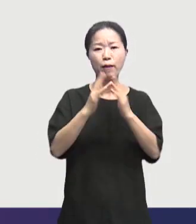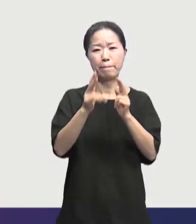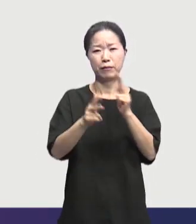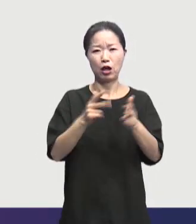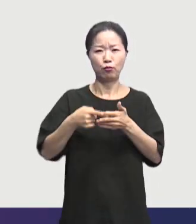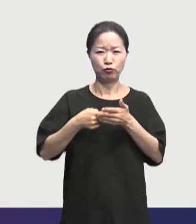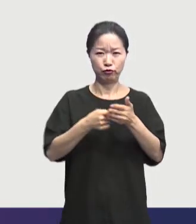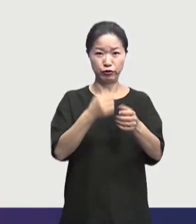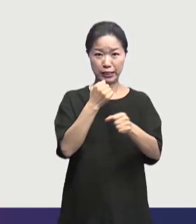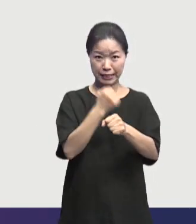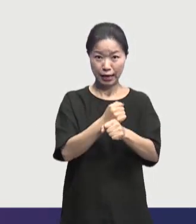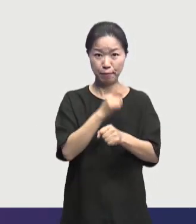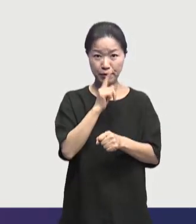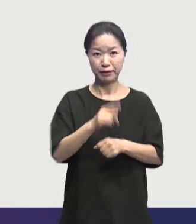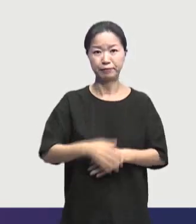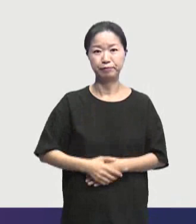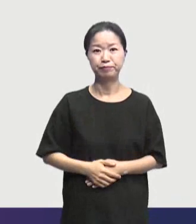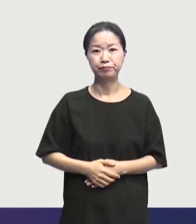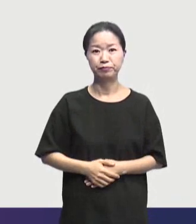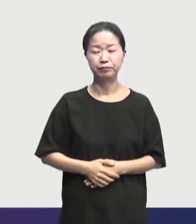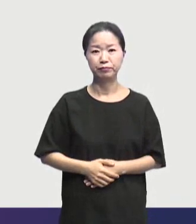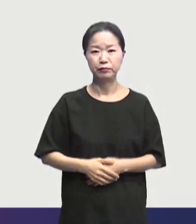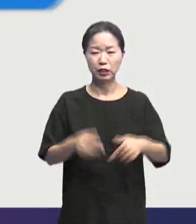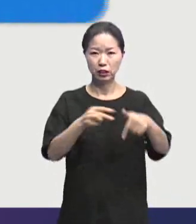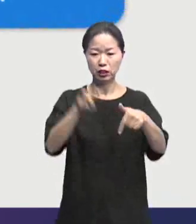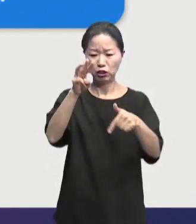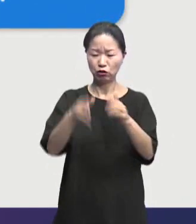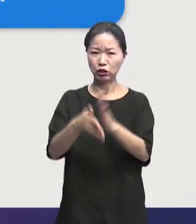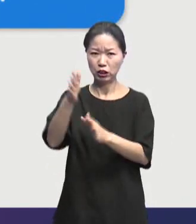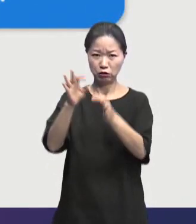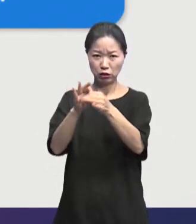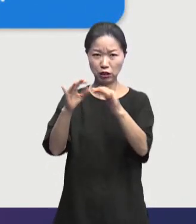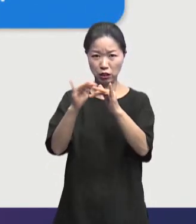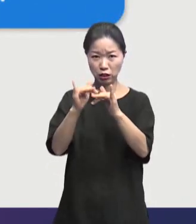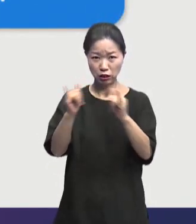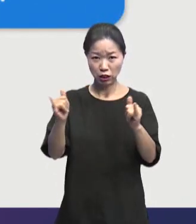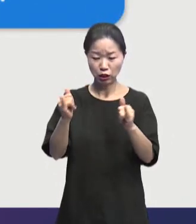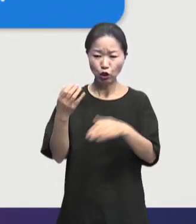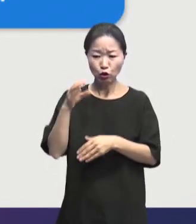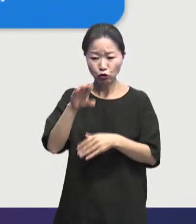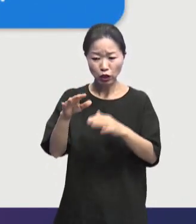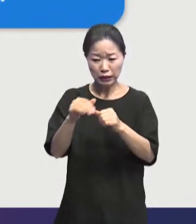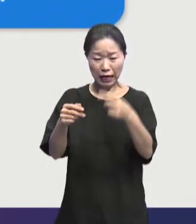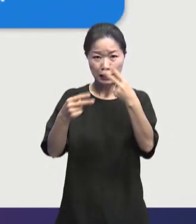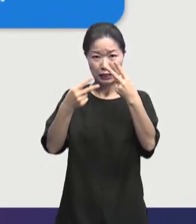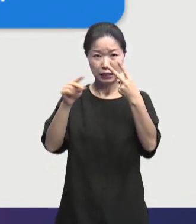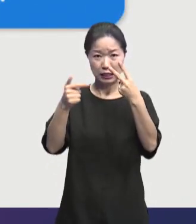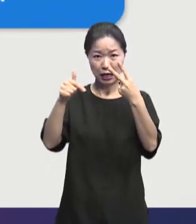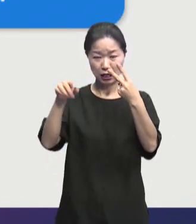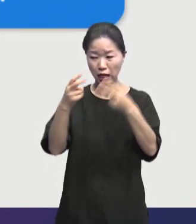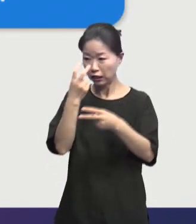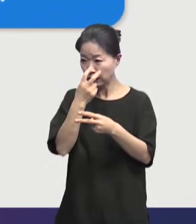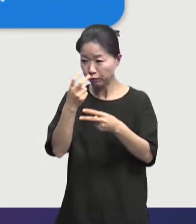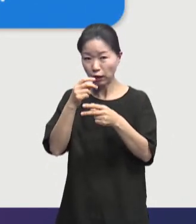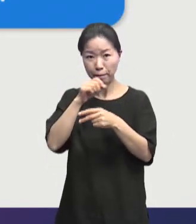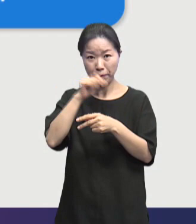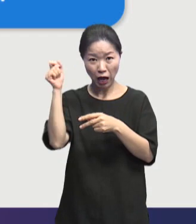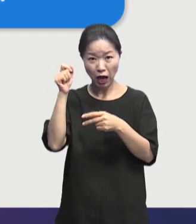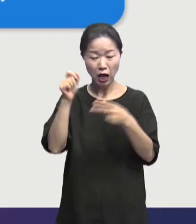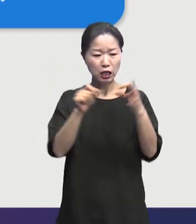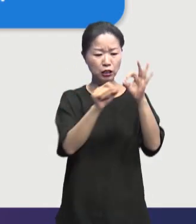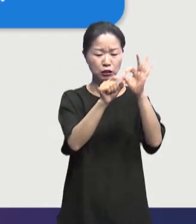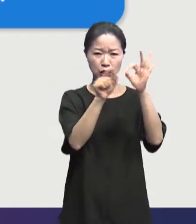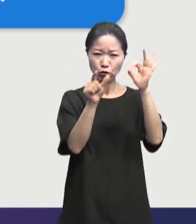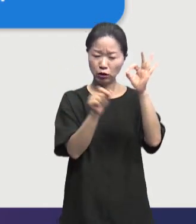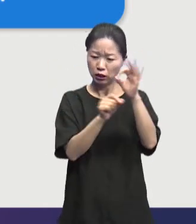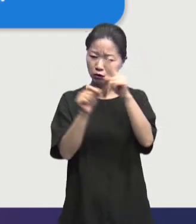건립사업을 추진한다고 전했습니다. 인천시 관계자는 중투심 2단계 심사를 통과한 만큼 10월에서 11월